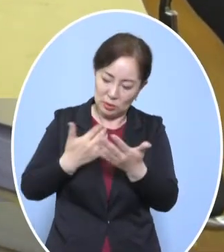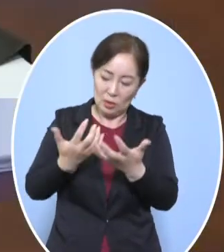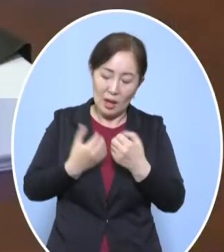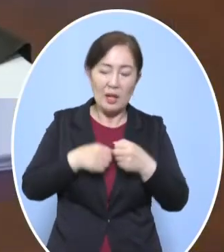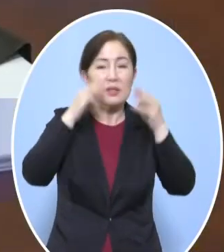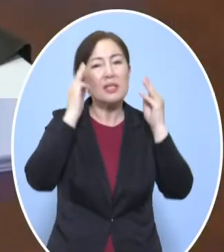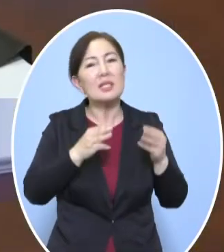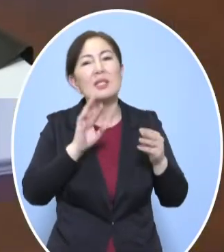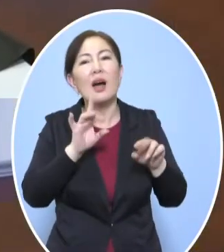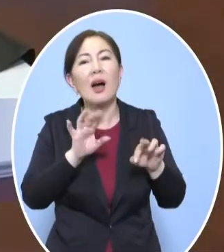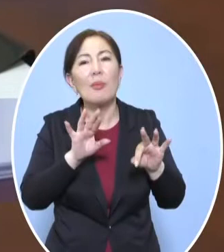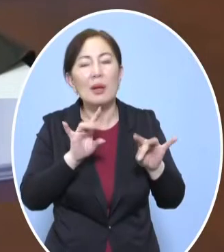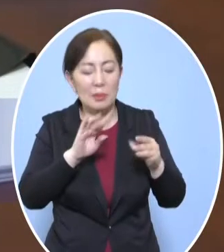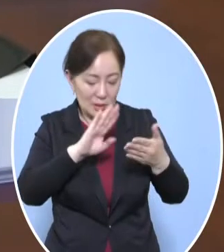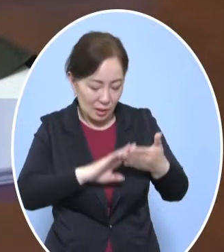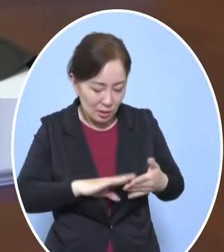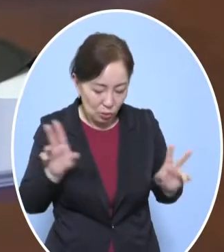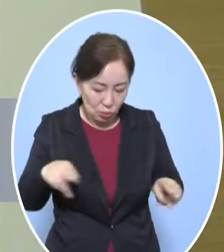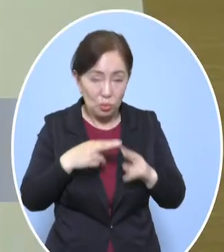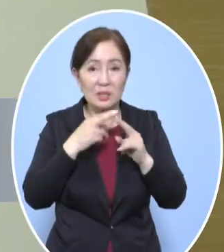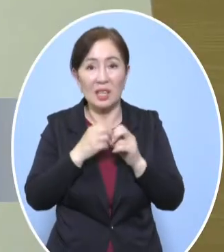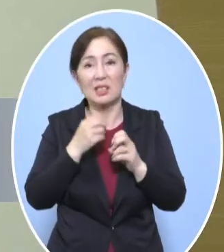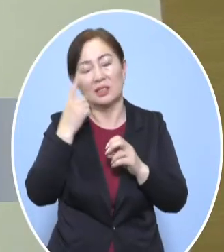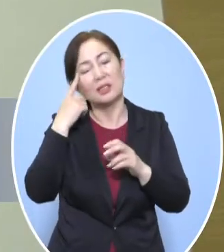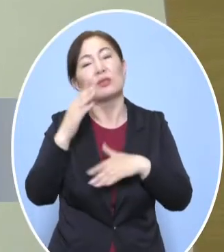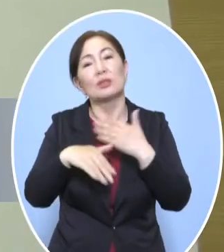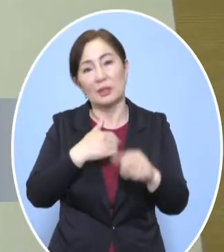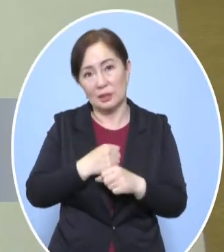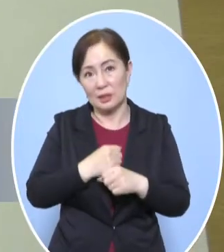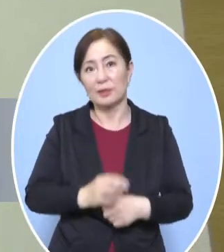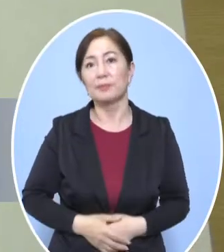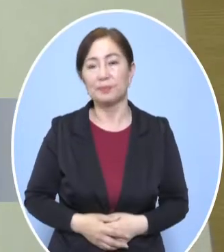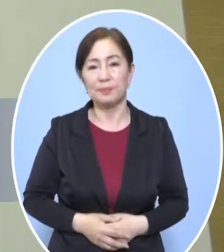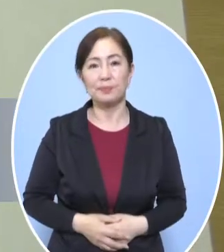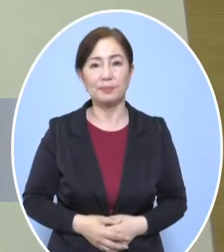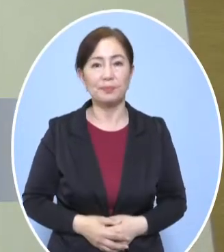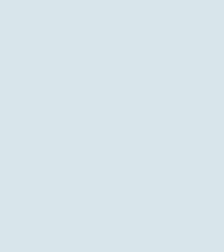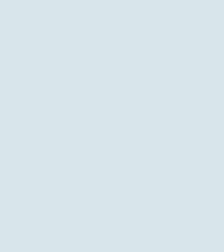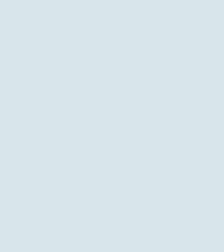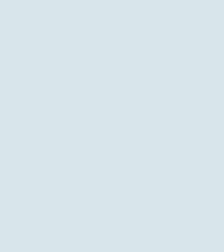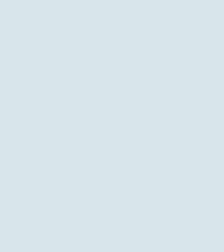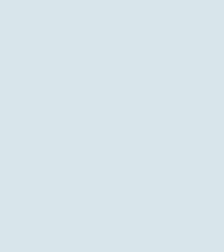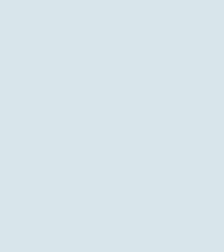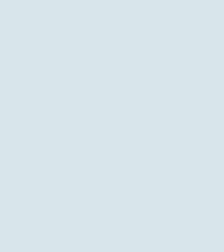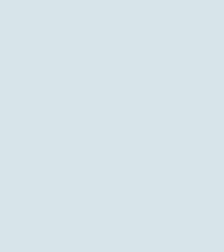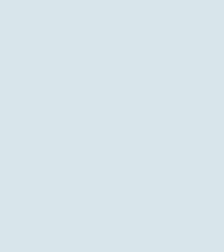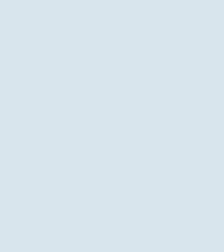хүлээн авах, шийдвэрлэх явцтай танилцаж, дүн шинжилгээ хийх зэрэг ажлуудыг хийж гүйцэтгэхээр ажиллаж байна.